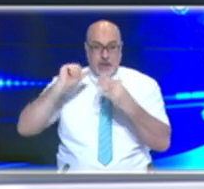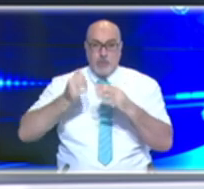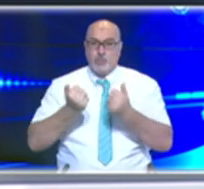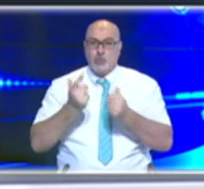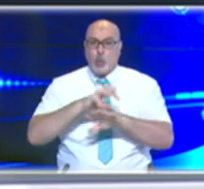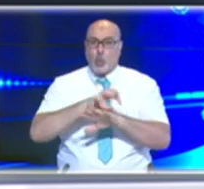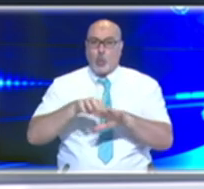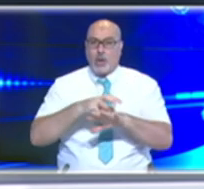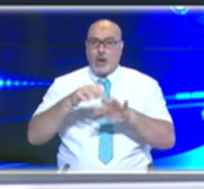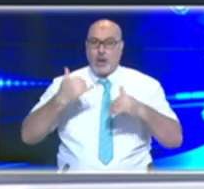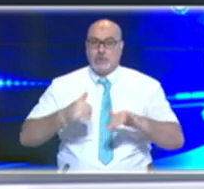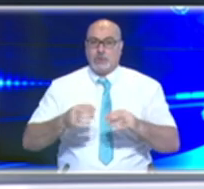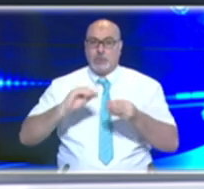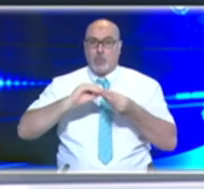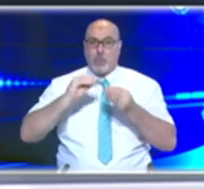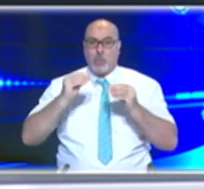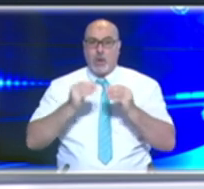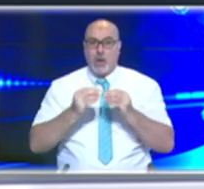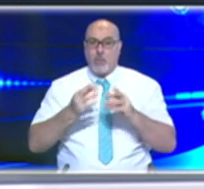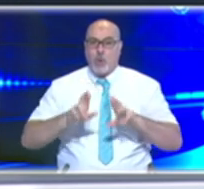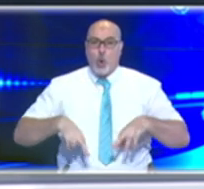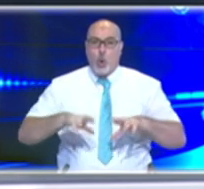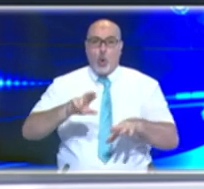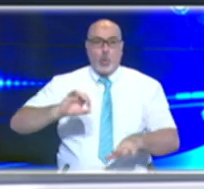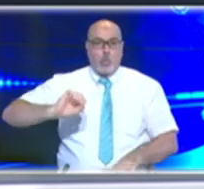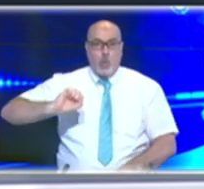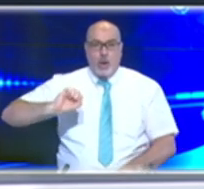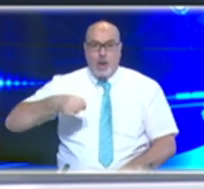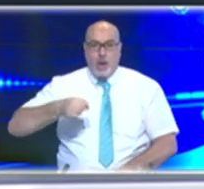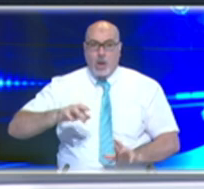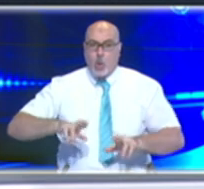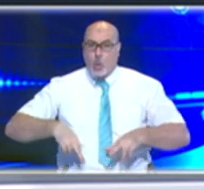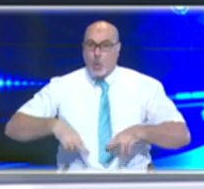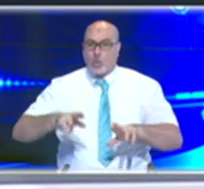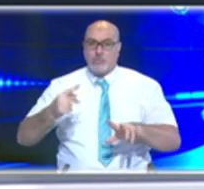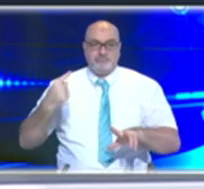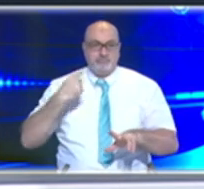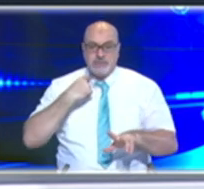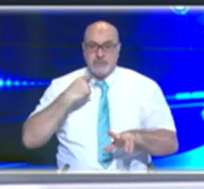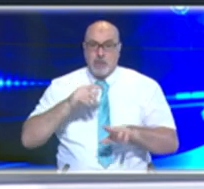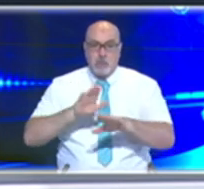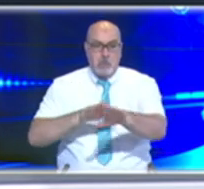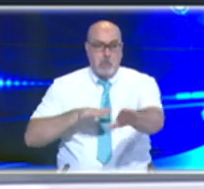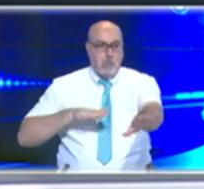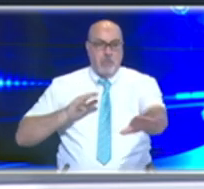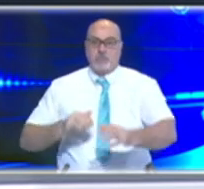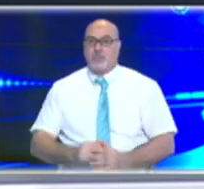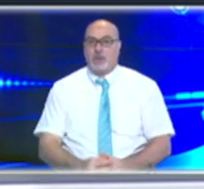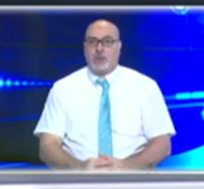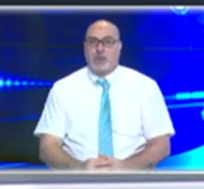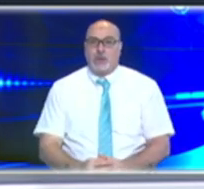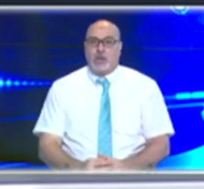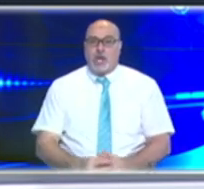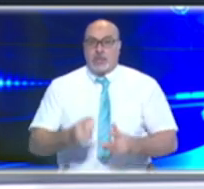من ولايات الوطن، تسببت في غلق العديد من الطرقات والشوارع وعرقلة حركة المرور، فيما